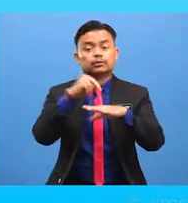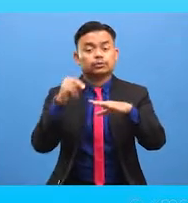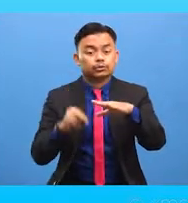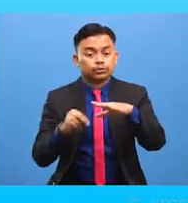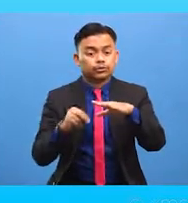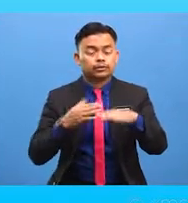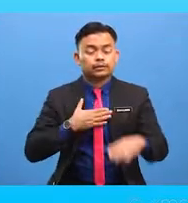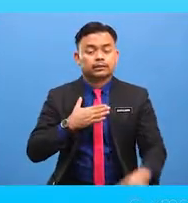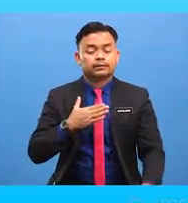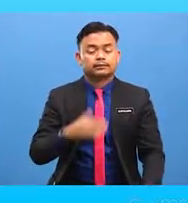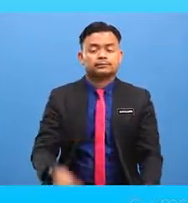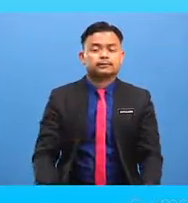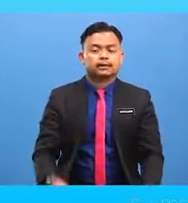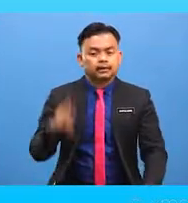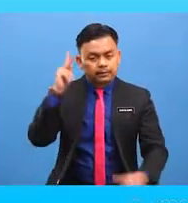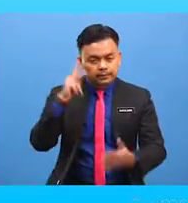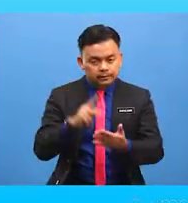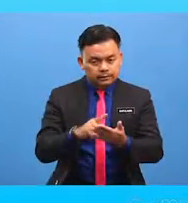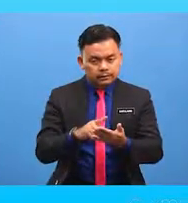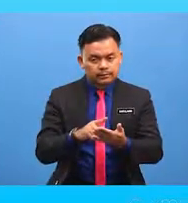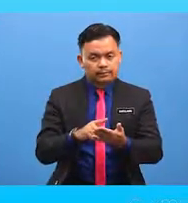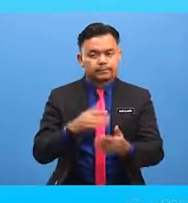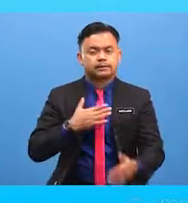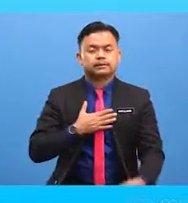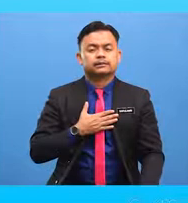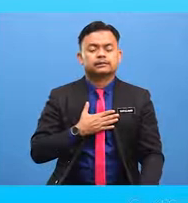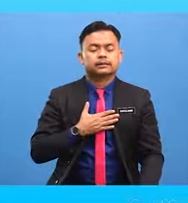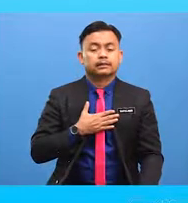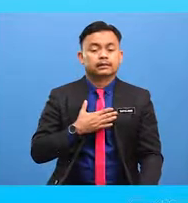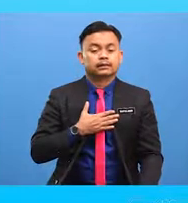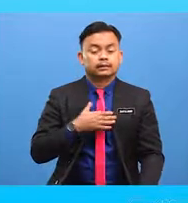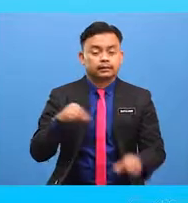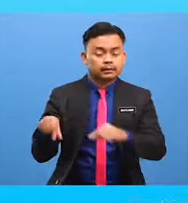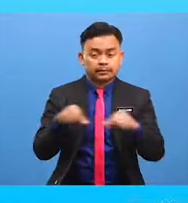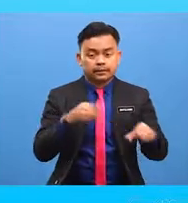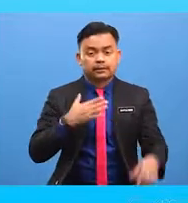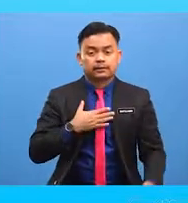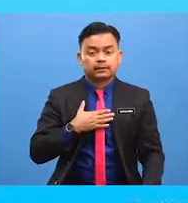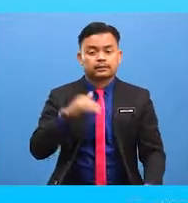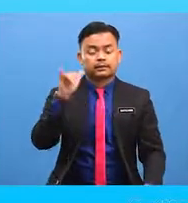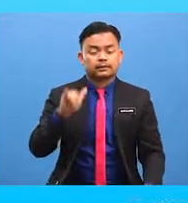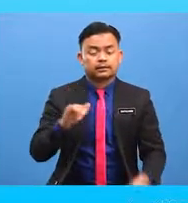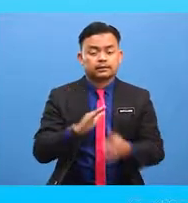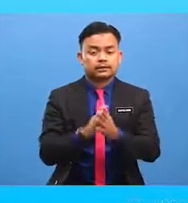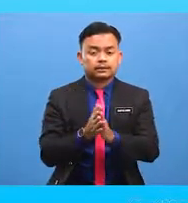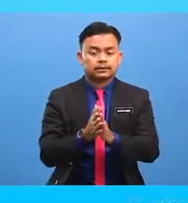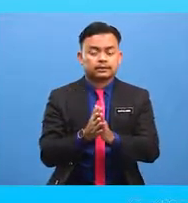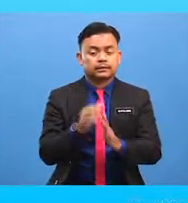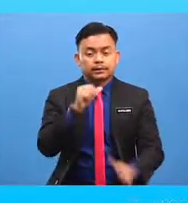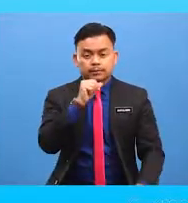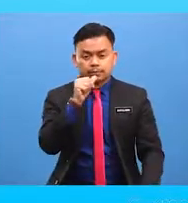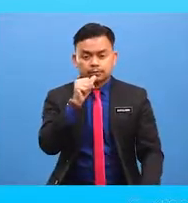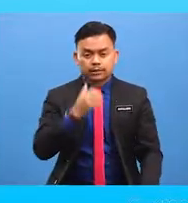teliti pergerakan dada yang berlaku pada kamu. Bukan degupan